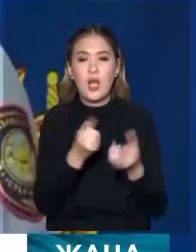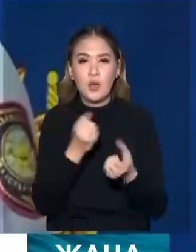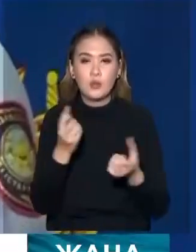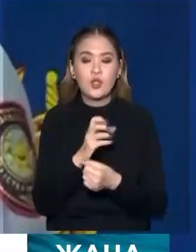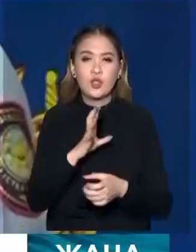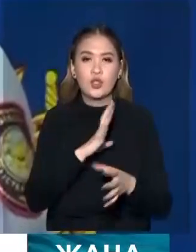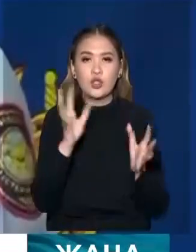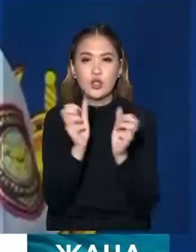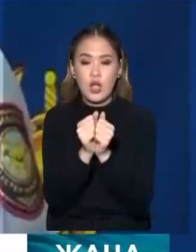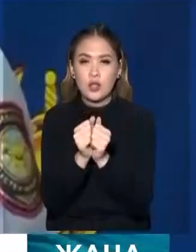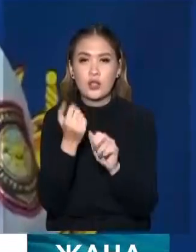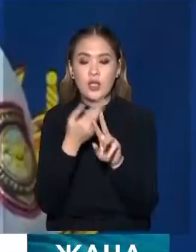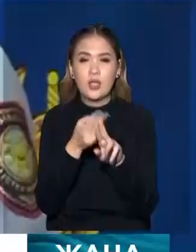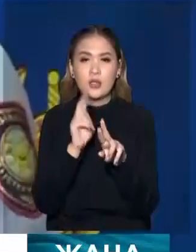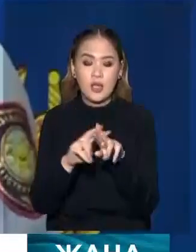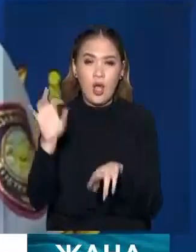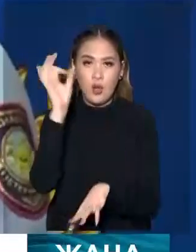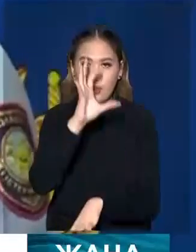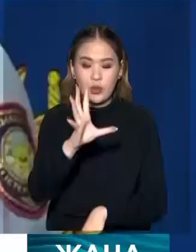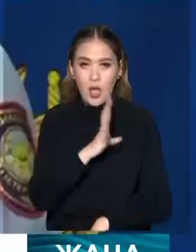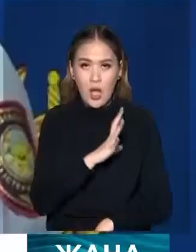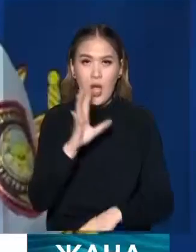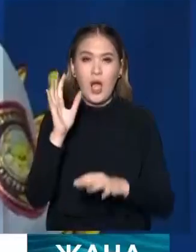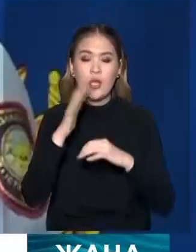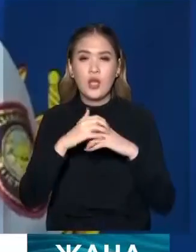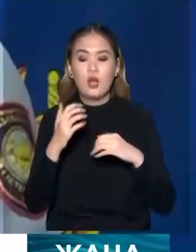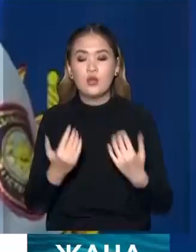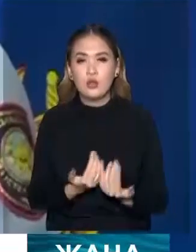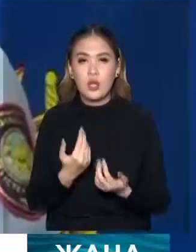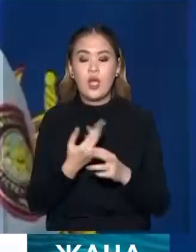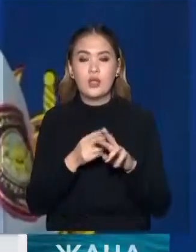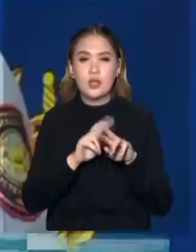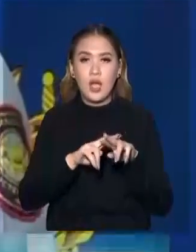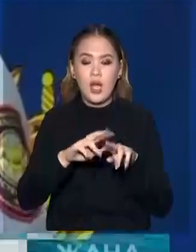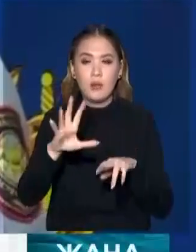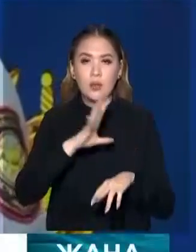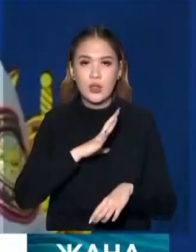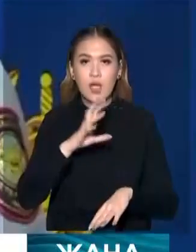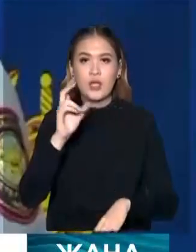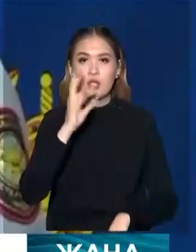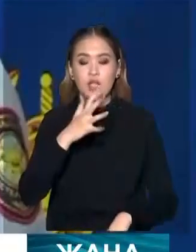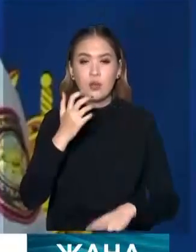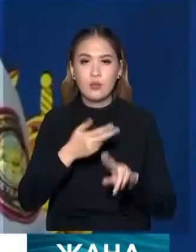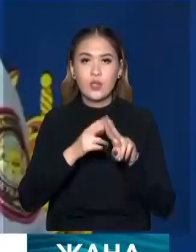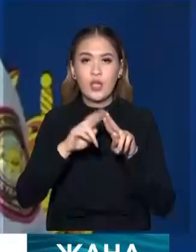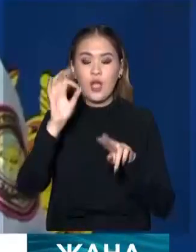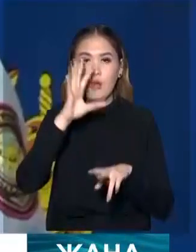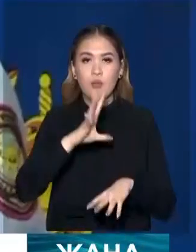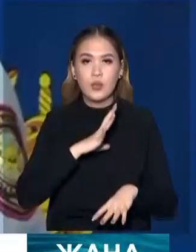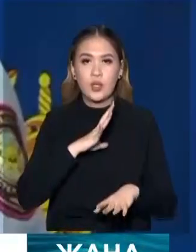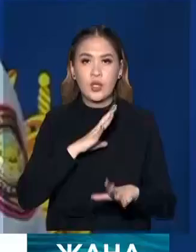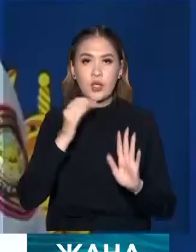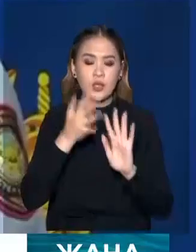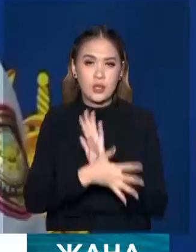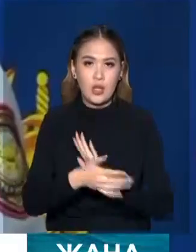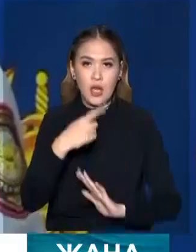ұсталды. Олардың үшеуі де Атырау қаласының тұрғындары. Қазіргі уақытта жәбірленушілерге 2,5 миллион теңге жуық жалға келтіріліп отыр.